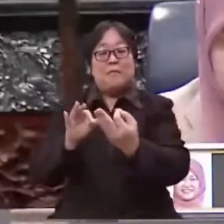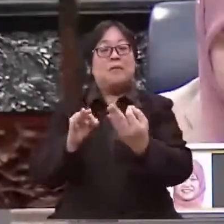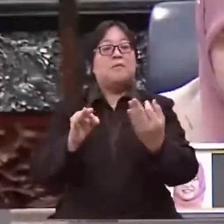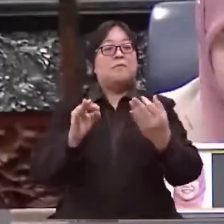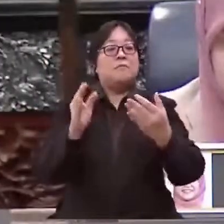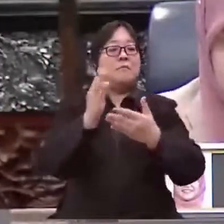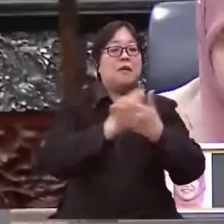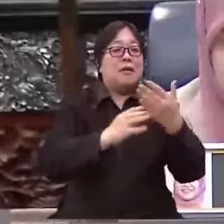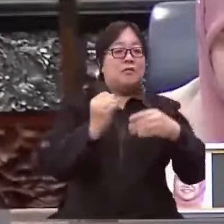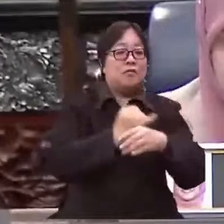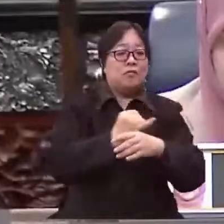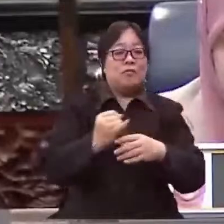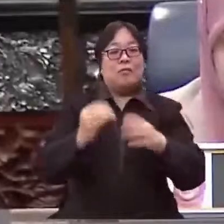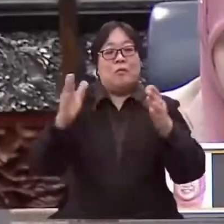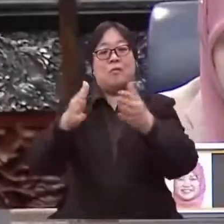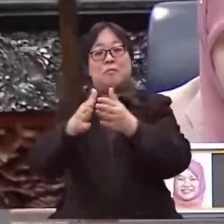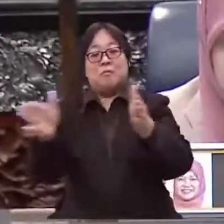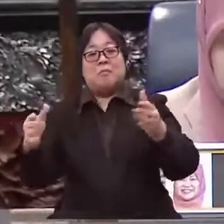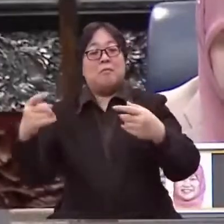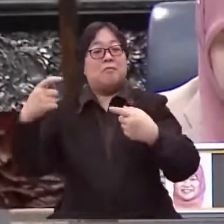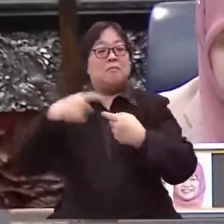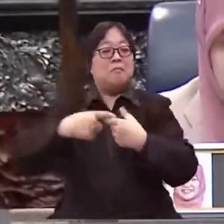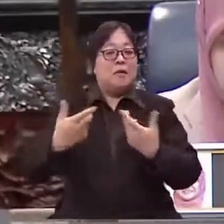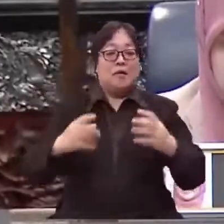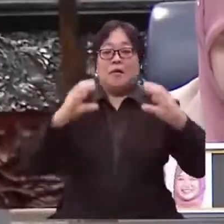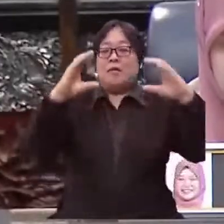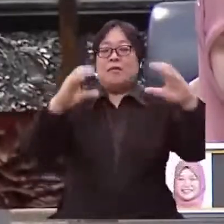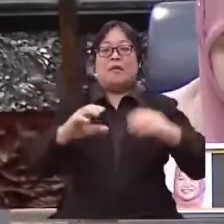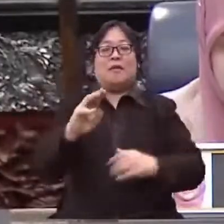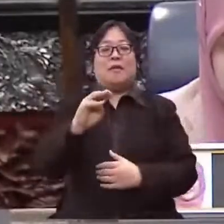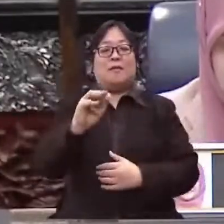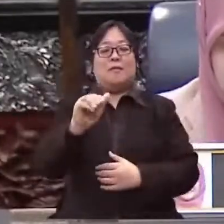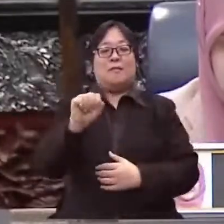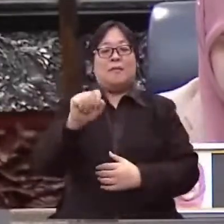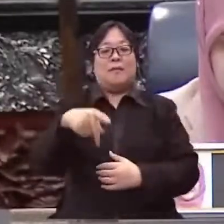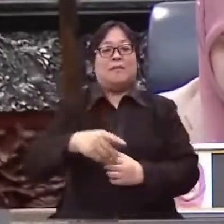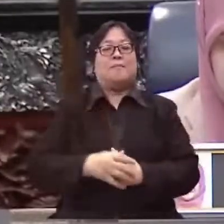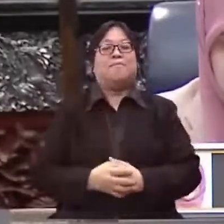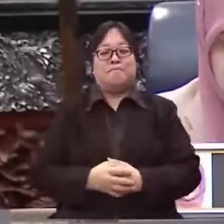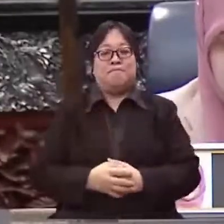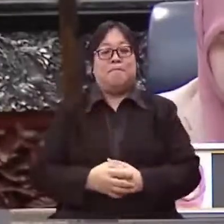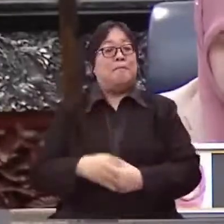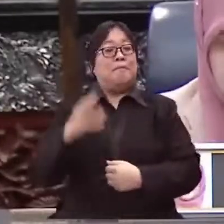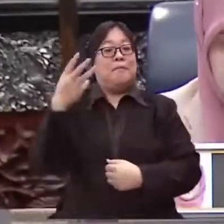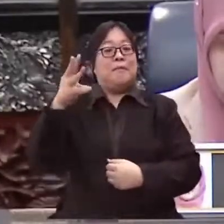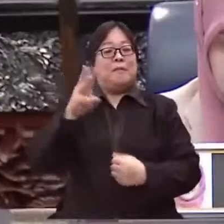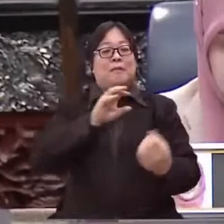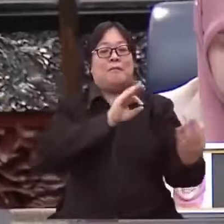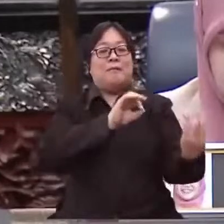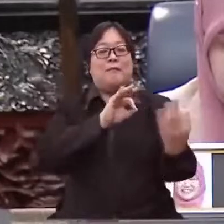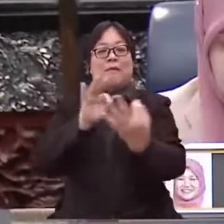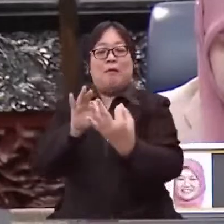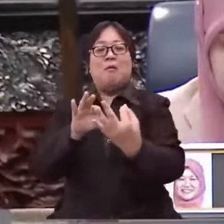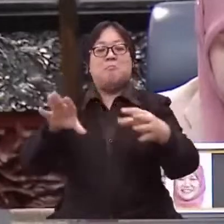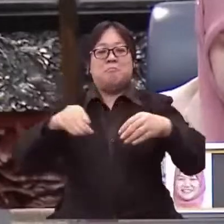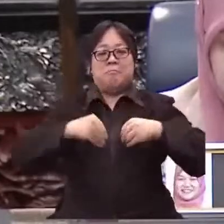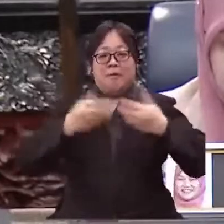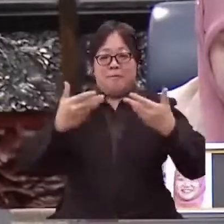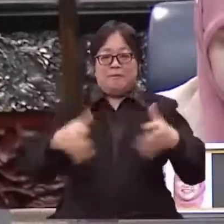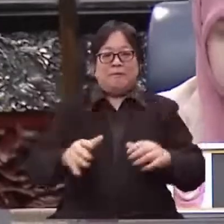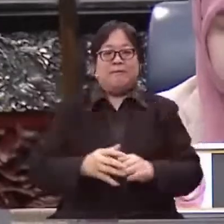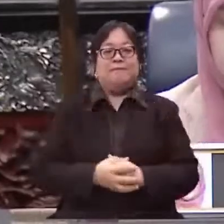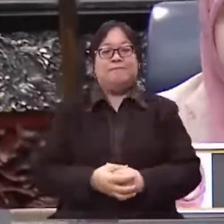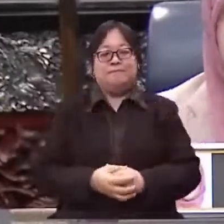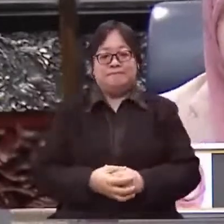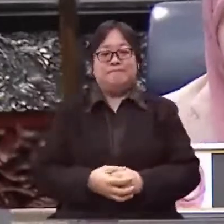awam mengenai kaidah pelaksanaan mm yang akan dibuat sebanyak 16 maklum balas telah diterima daripada pemegang taruh yang